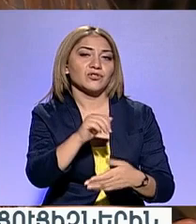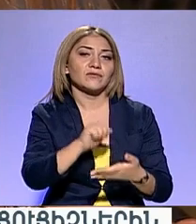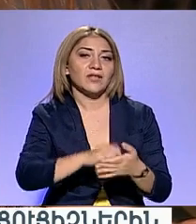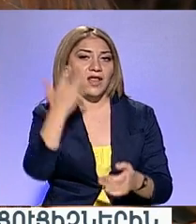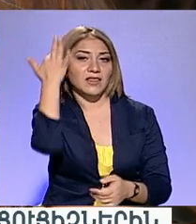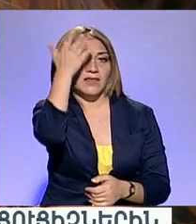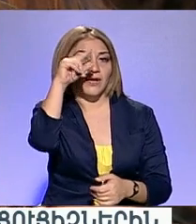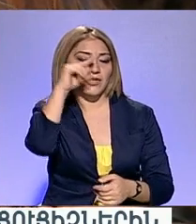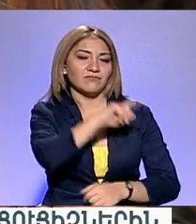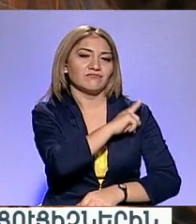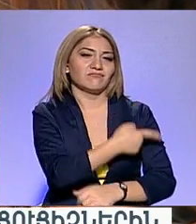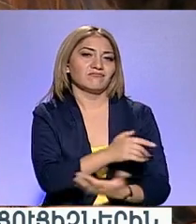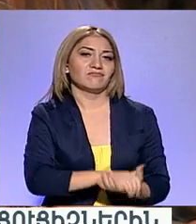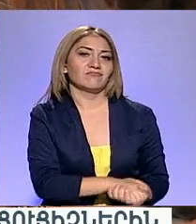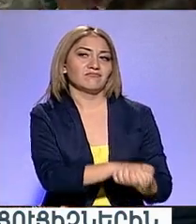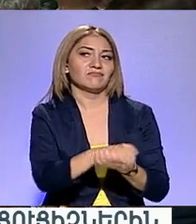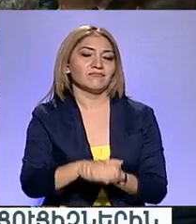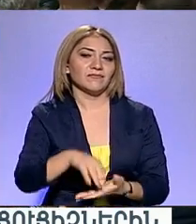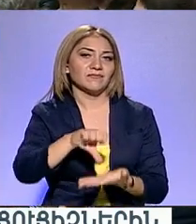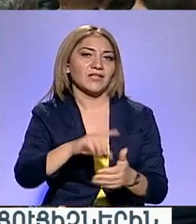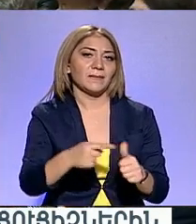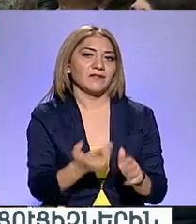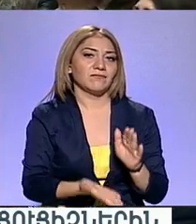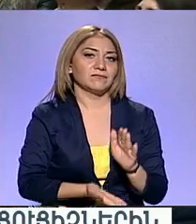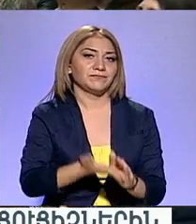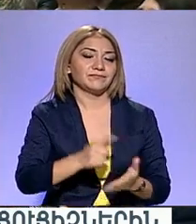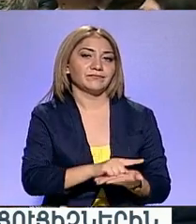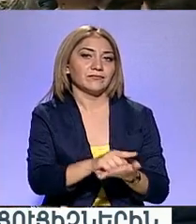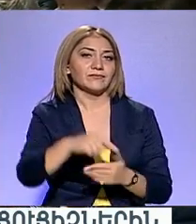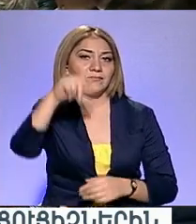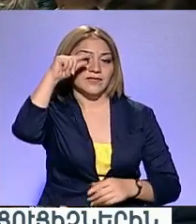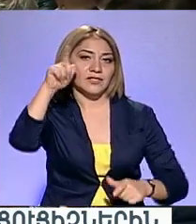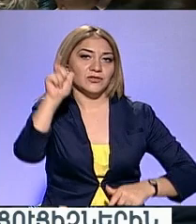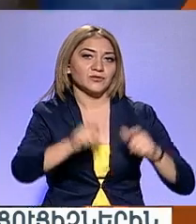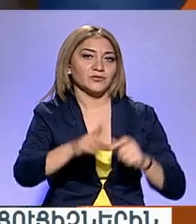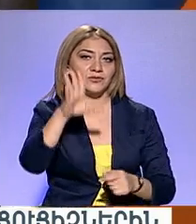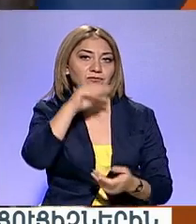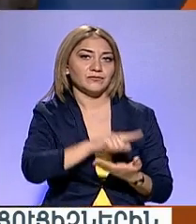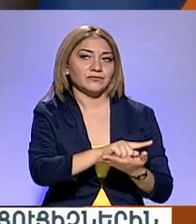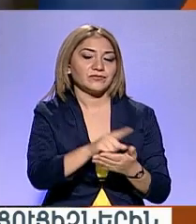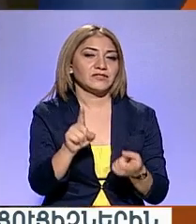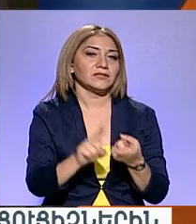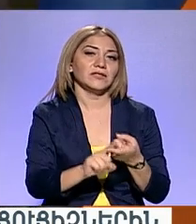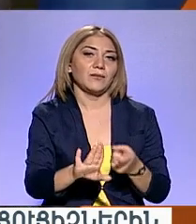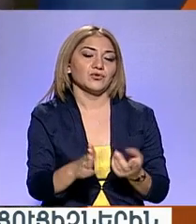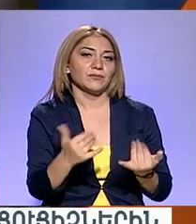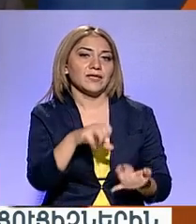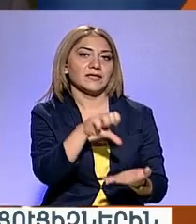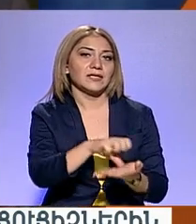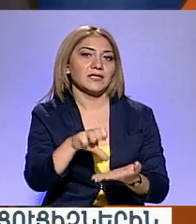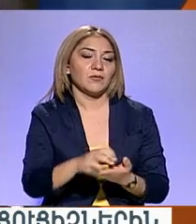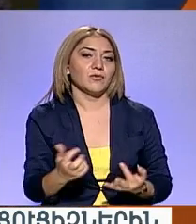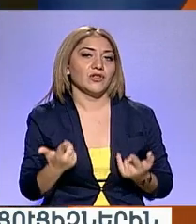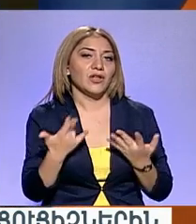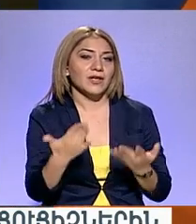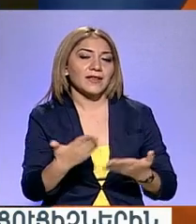ամբողջայության ներուժը, մեծացնելու աշխարհում նրա ազդեցությունը։ Քննարկեցին նաեւ հայրենադարձության հնարավորությունը։ Կապ չունի թե ներկաներից